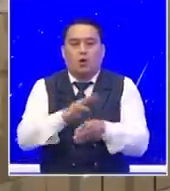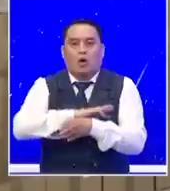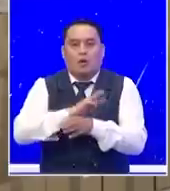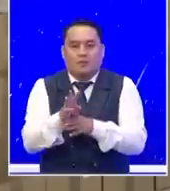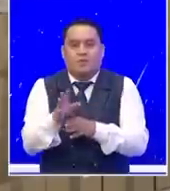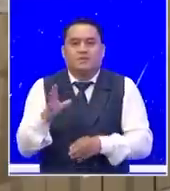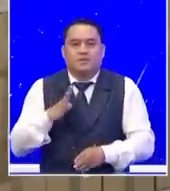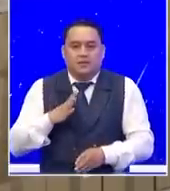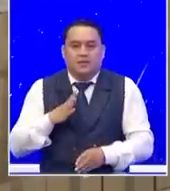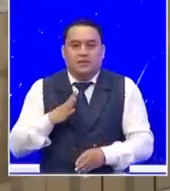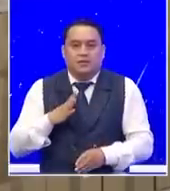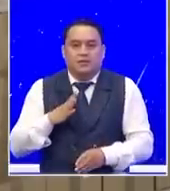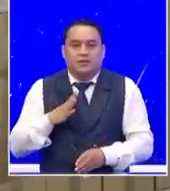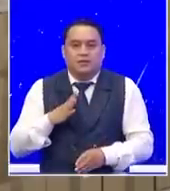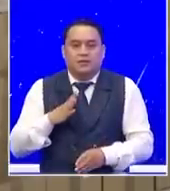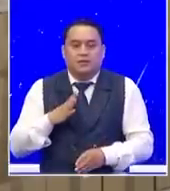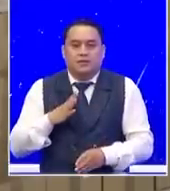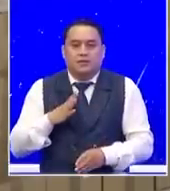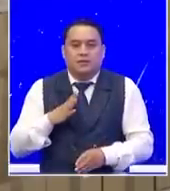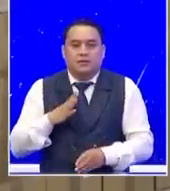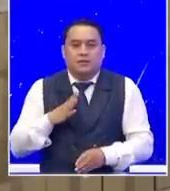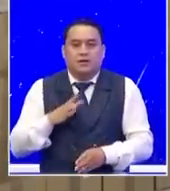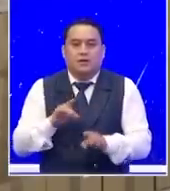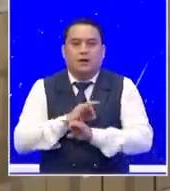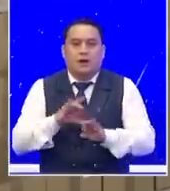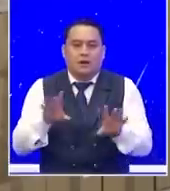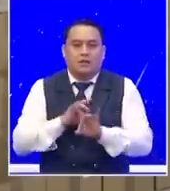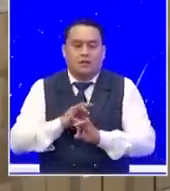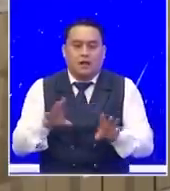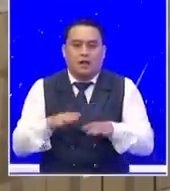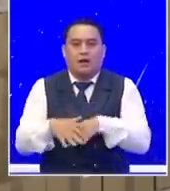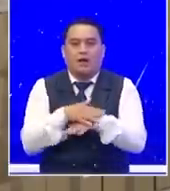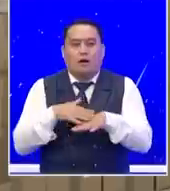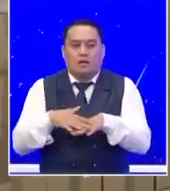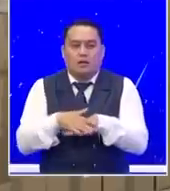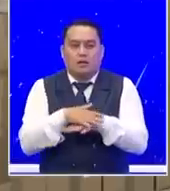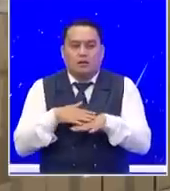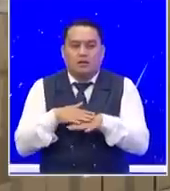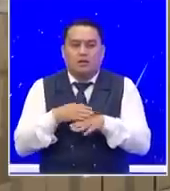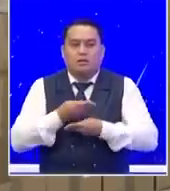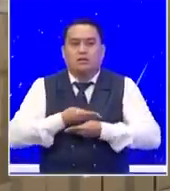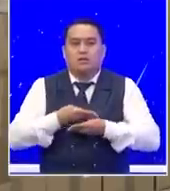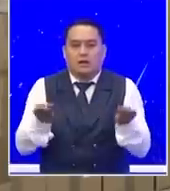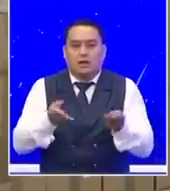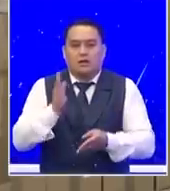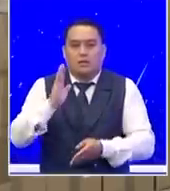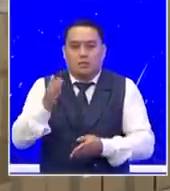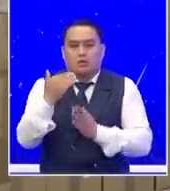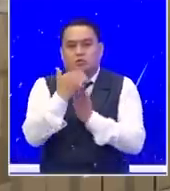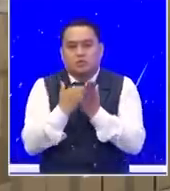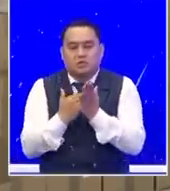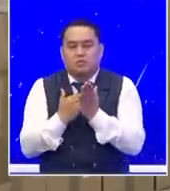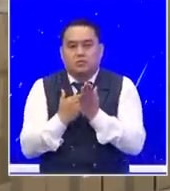етуде. Бұл жаңағы айтып кеткендей халықтың осал топтарына таратылып беріледі список